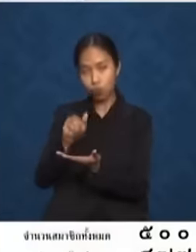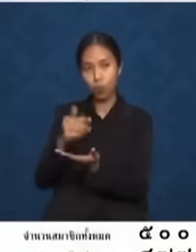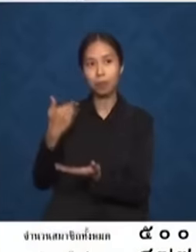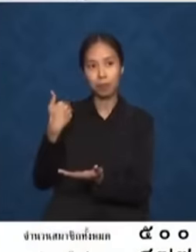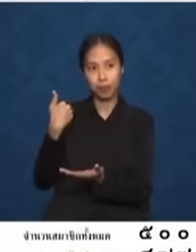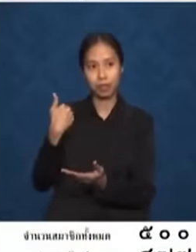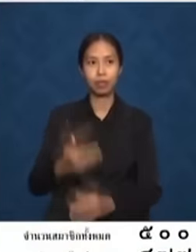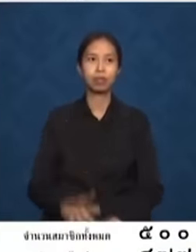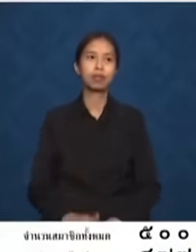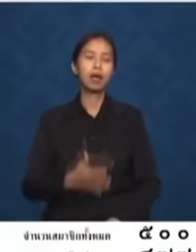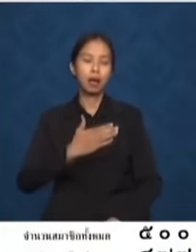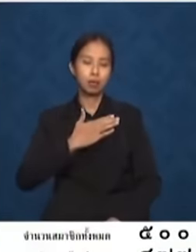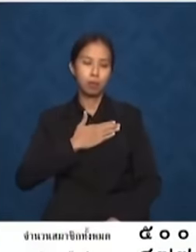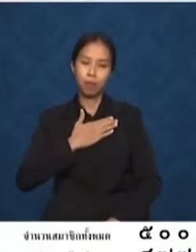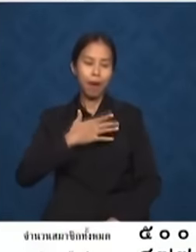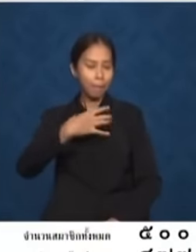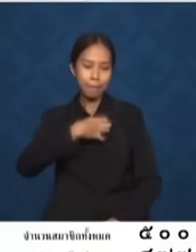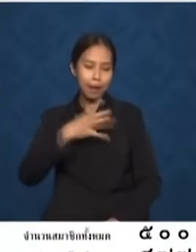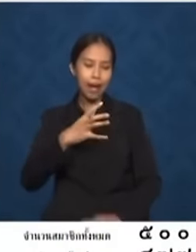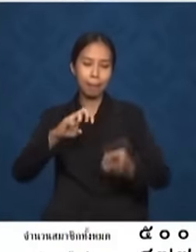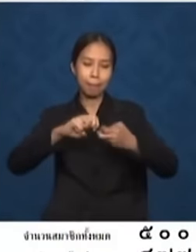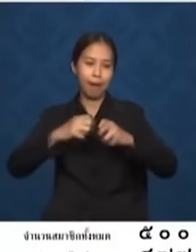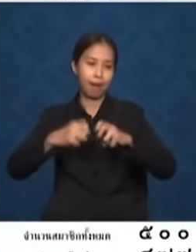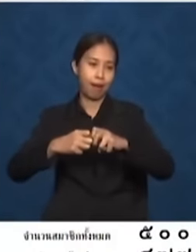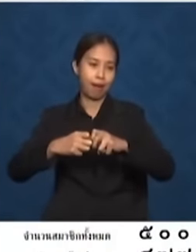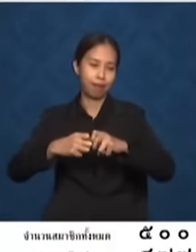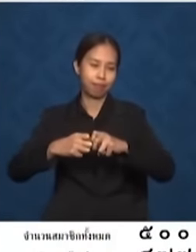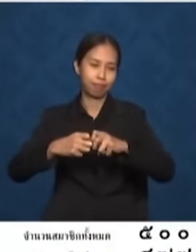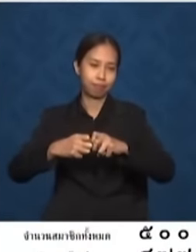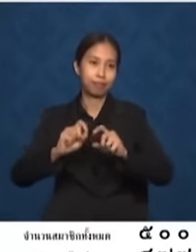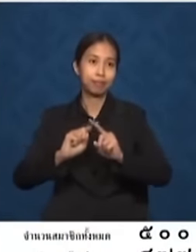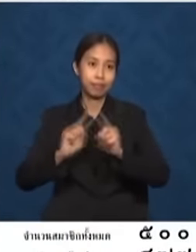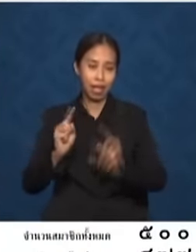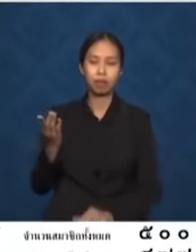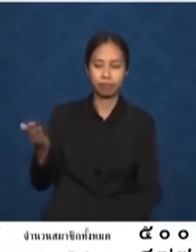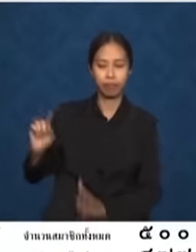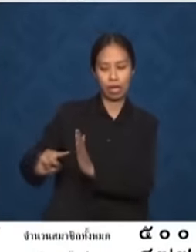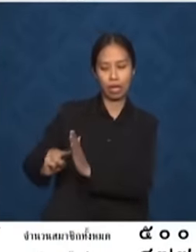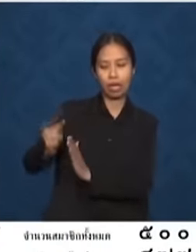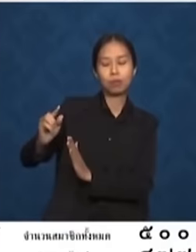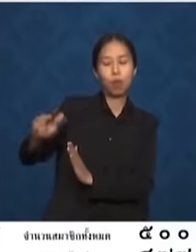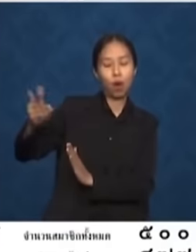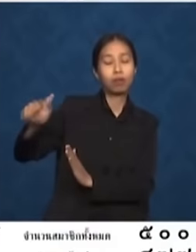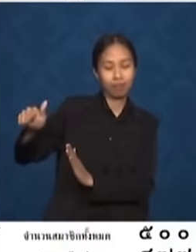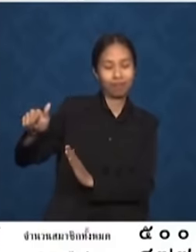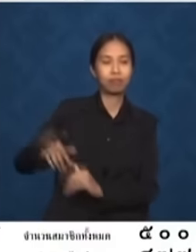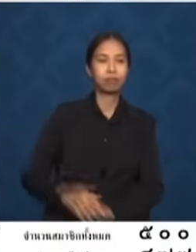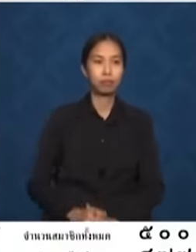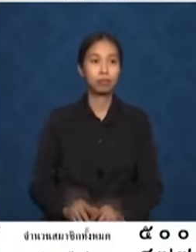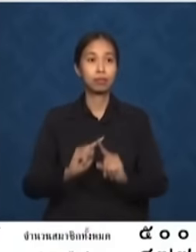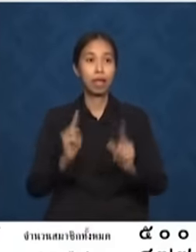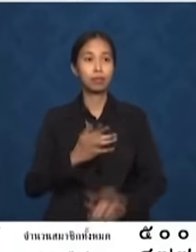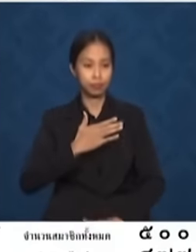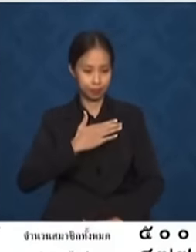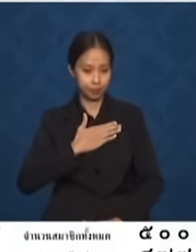พว่าผมไม่อยากสร้างความขัดแย้งแต่ท่านเริ่มก่อนนะครับแล้วก็สิ่งที่ผมพูด